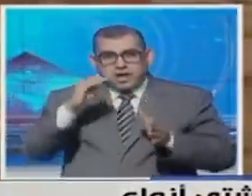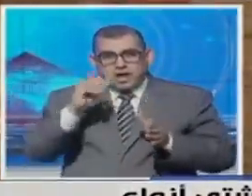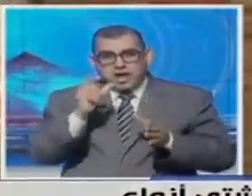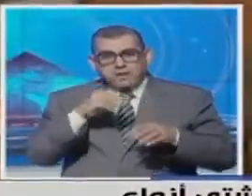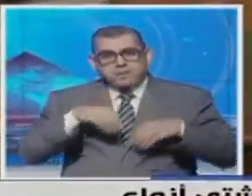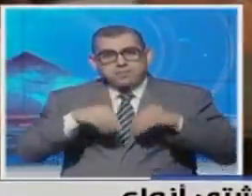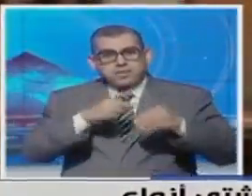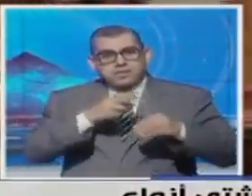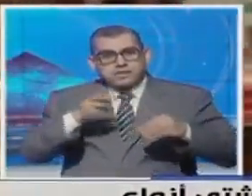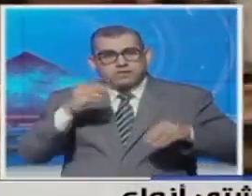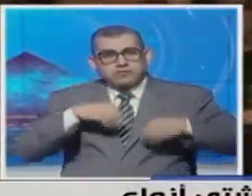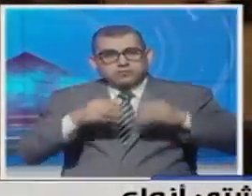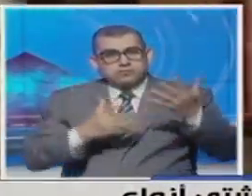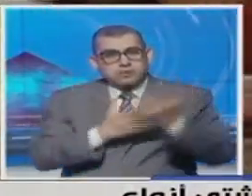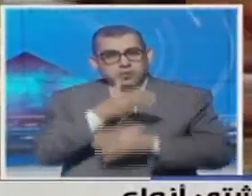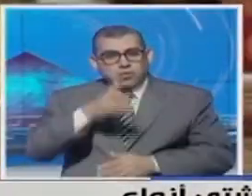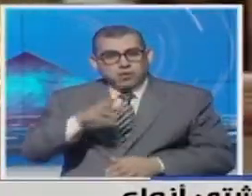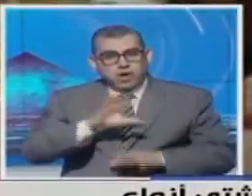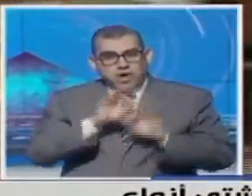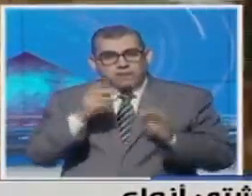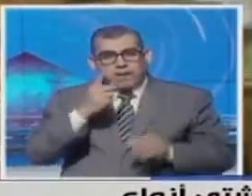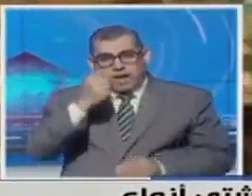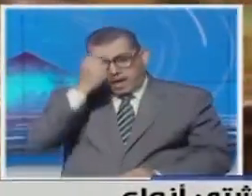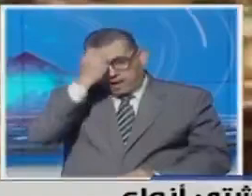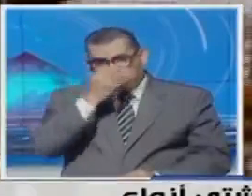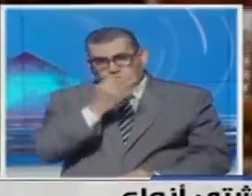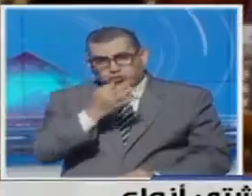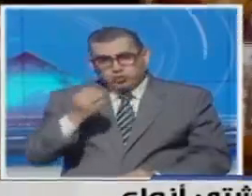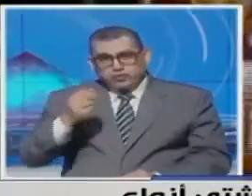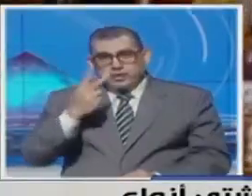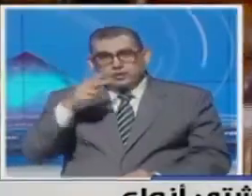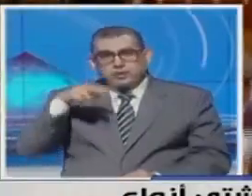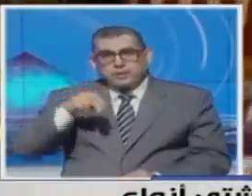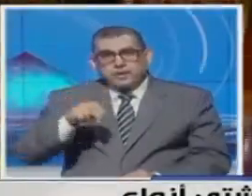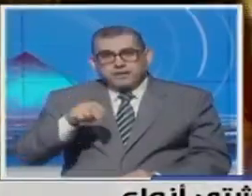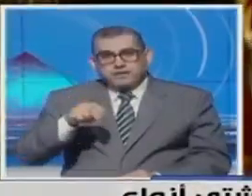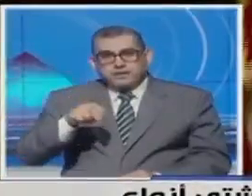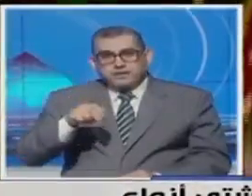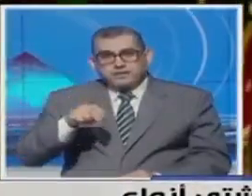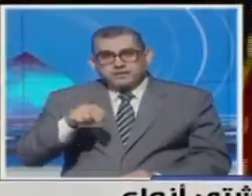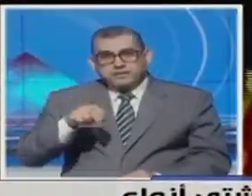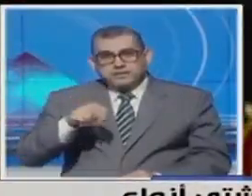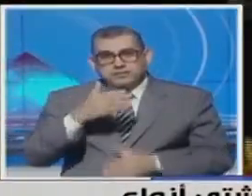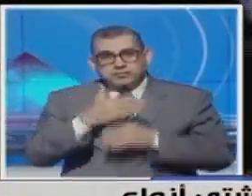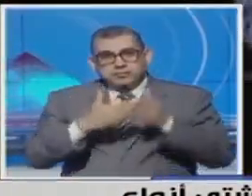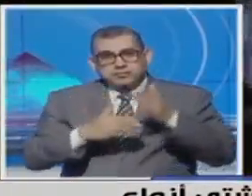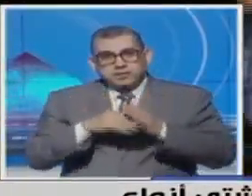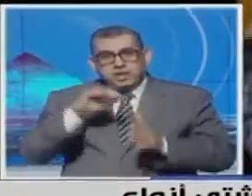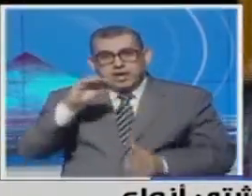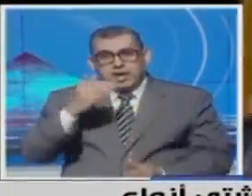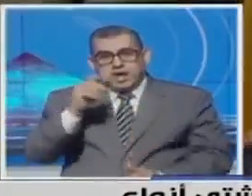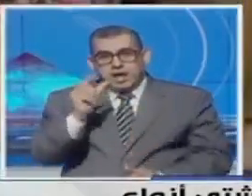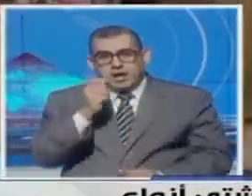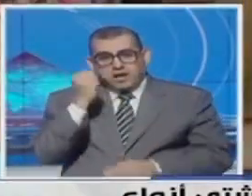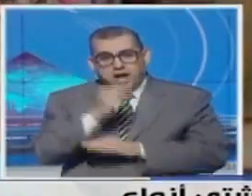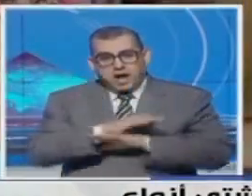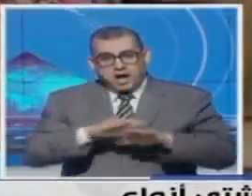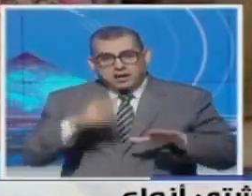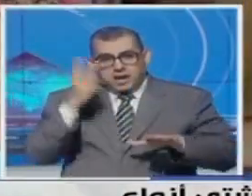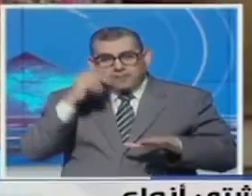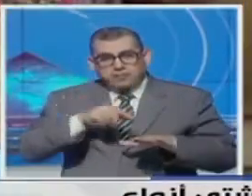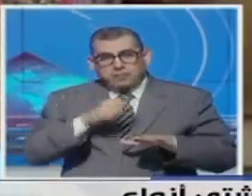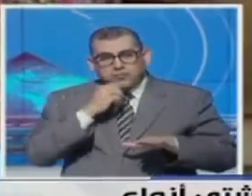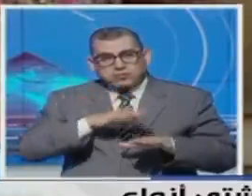شتى أنواع التجارة. ففي العام 1382 ميلاديا بني خان الخليلي على أرض كانت تحوي